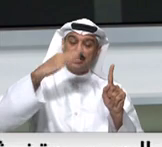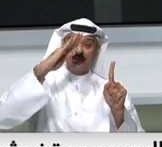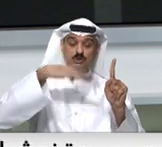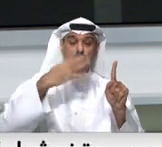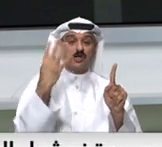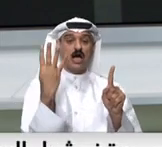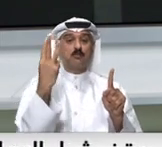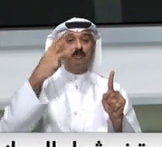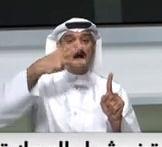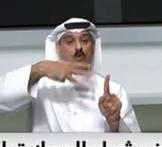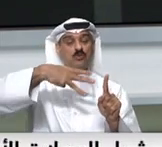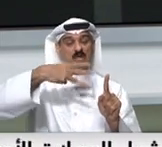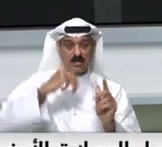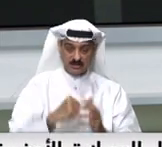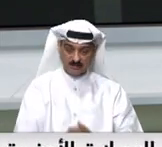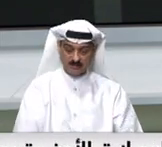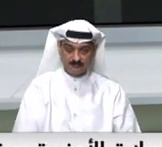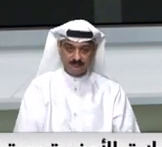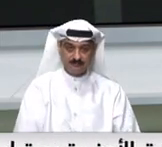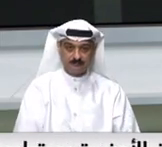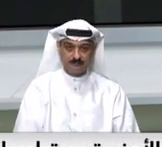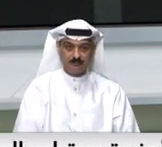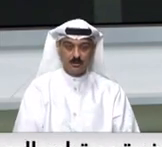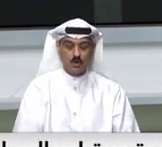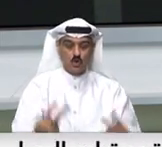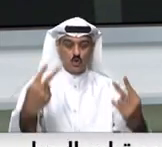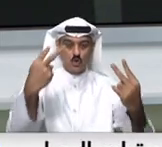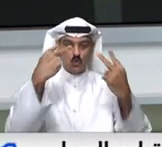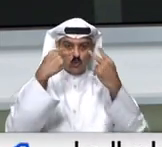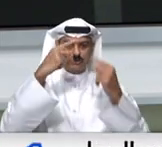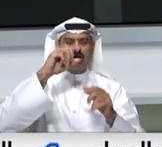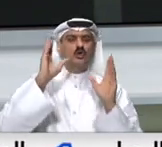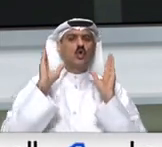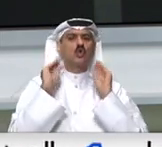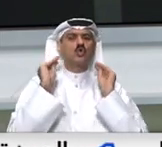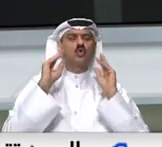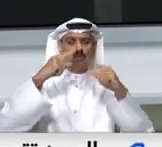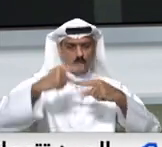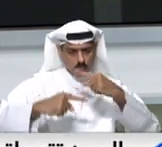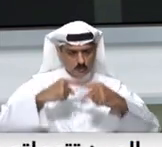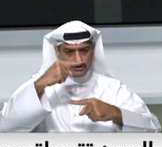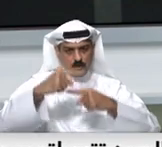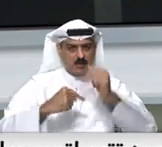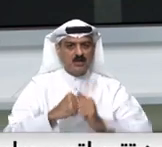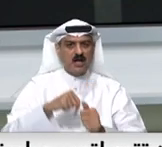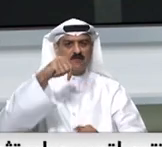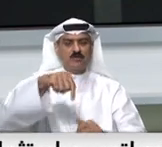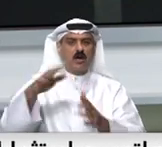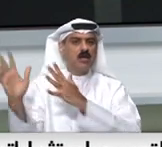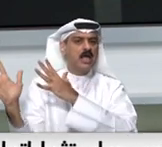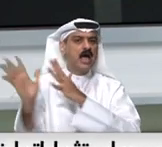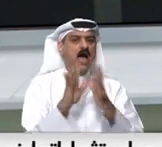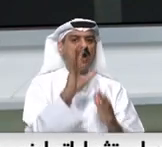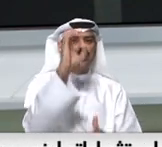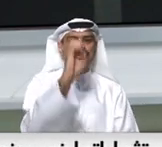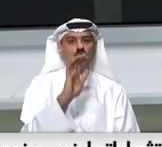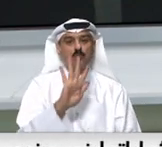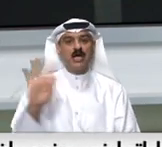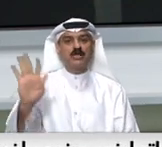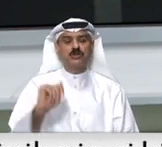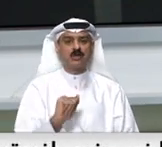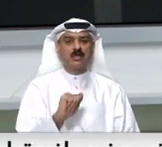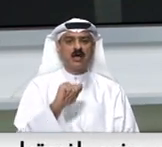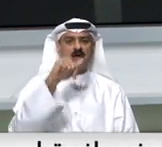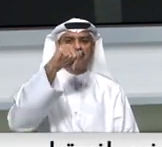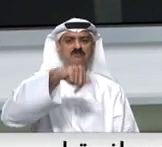لمعتدل من عشره الى 30 كيلو متر في الساعه اعزائي المشاهدين الاجواء الرطبه مستمره ويانا مع استمرار الرياح الجنوبيه الشرقيه فرص